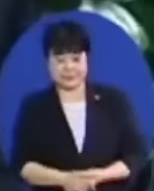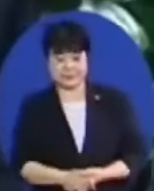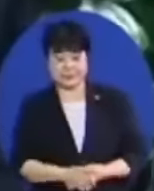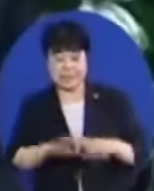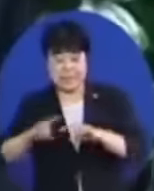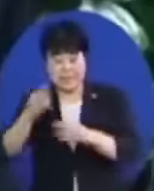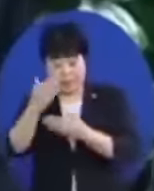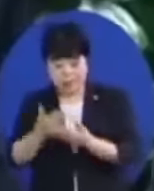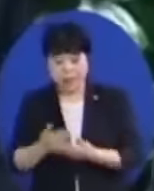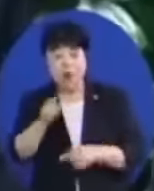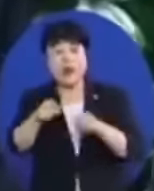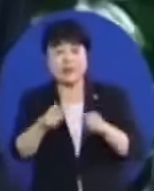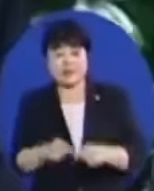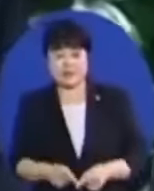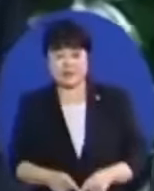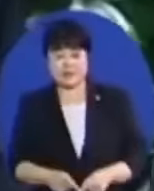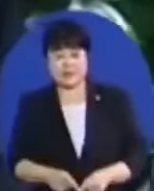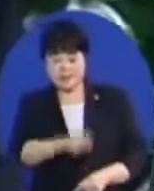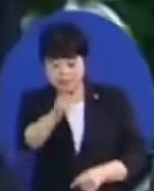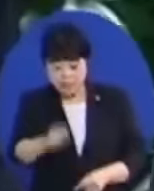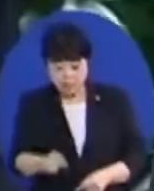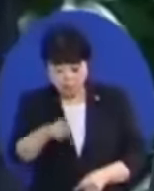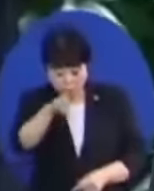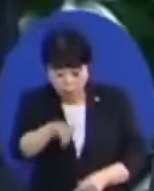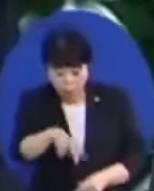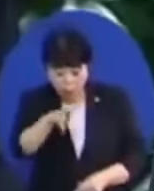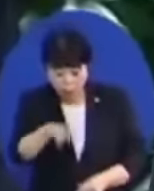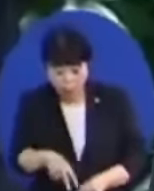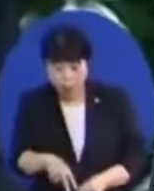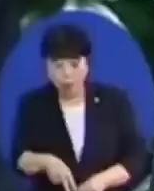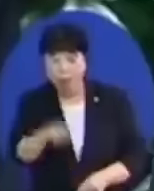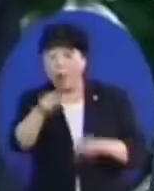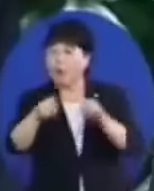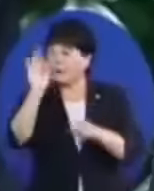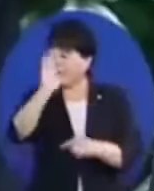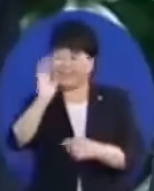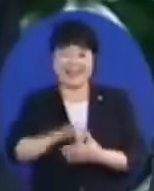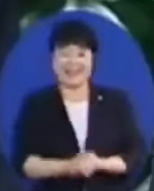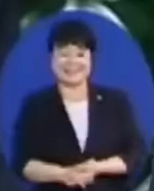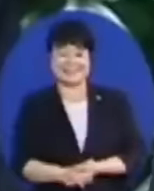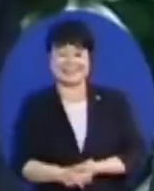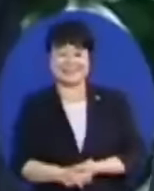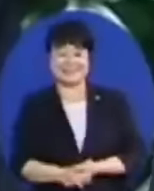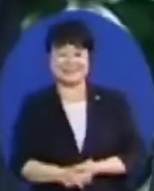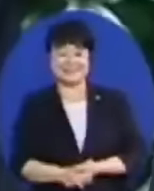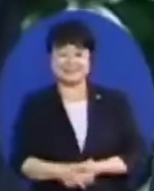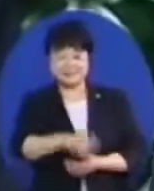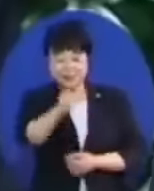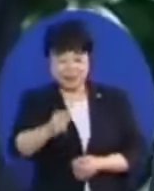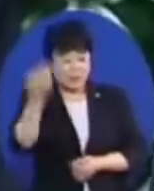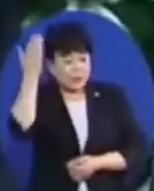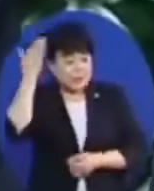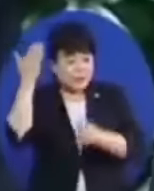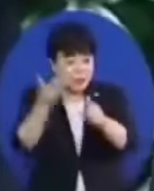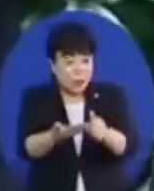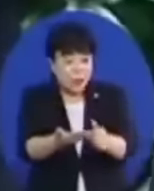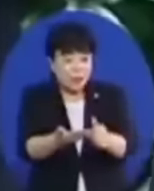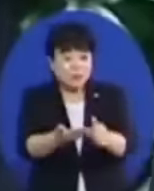것입니다. 그러나 이 사람들은 그 기록을 한 로고스를 읽고서 걸었던 것입니다. 기록을 한 것은 지식을